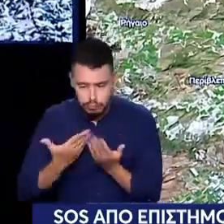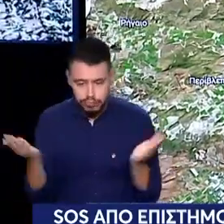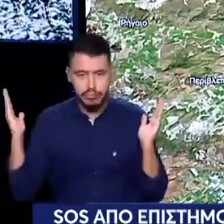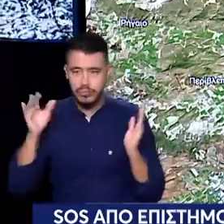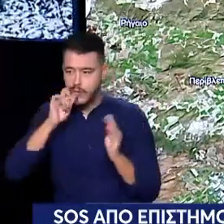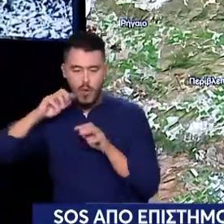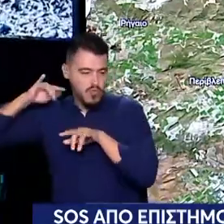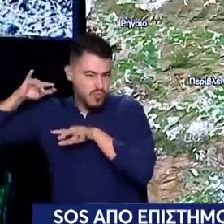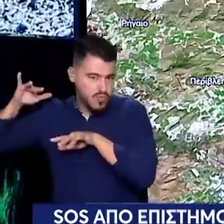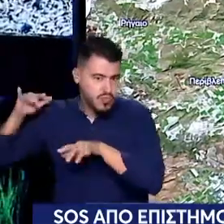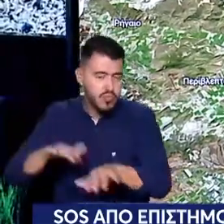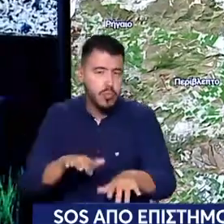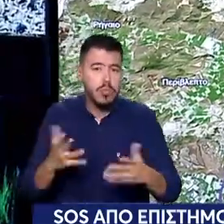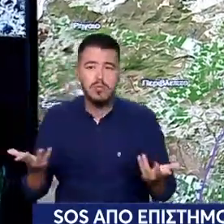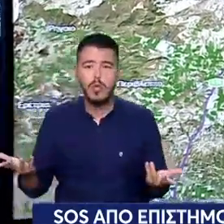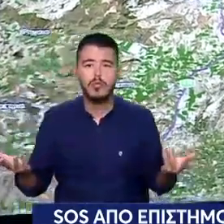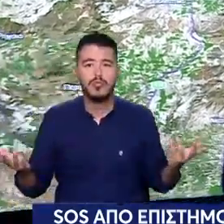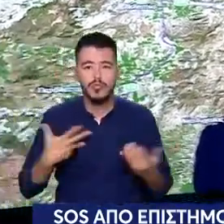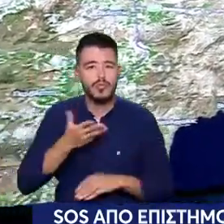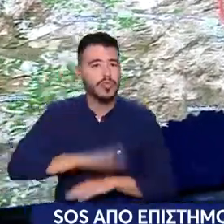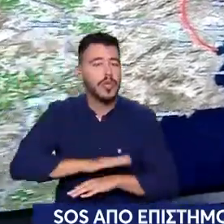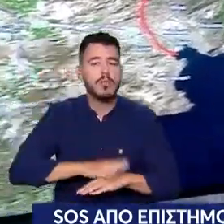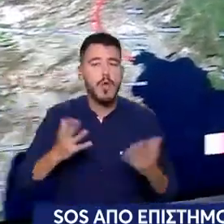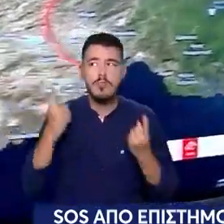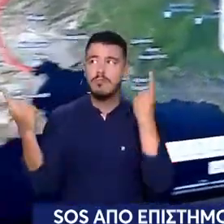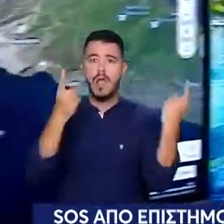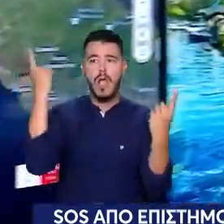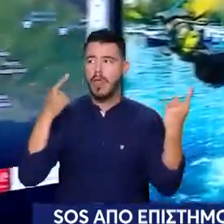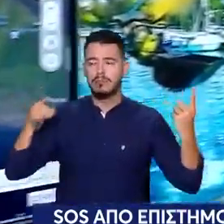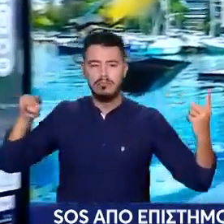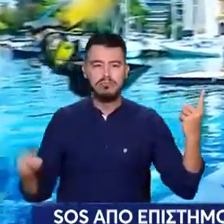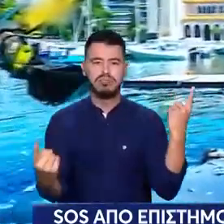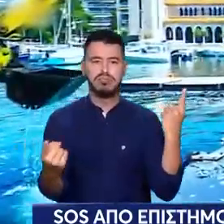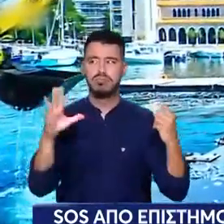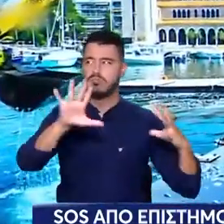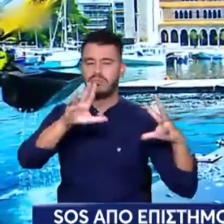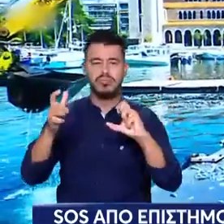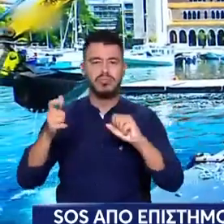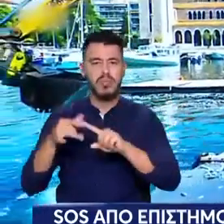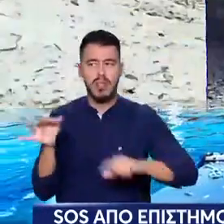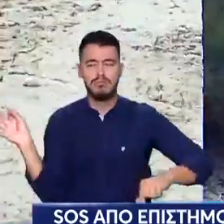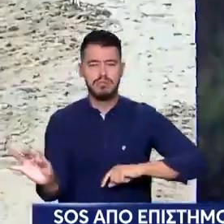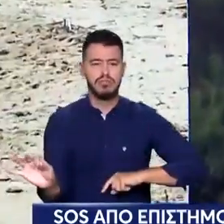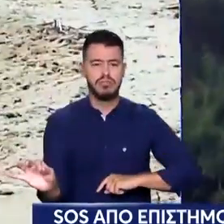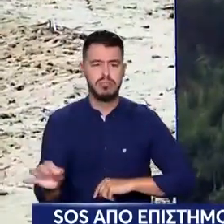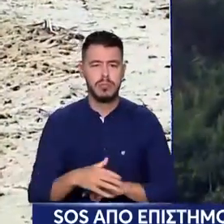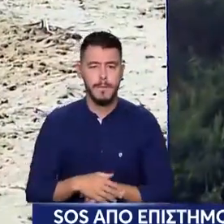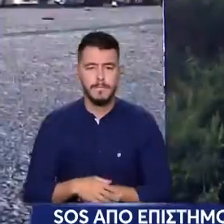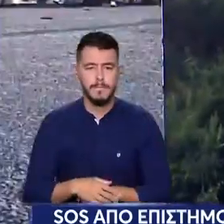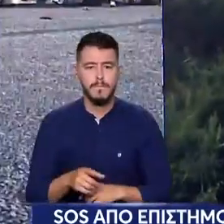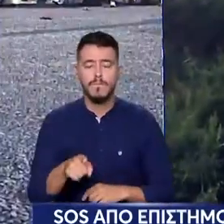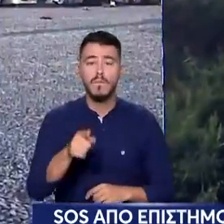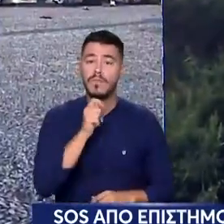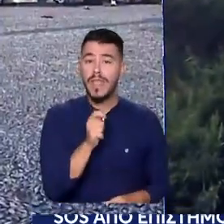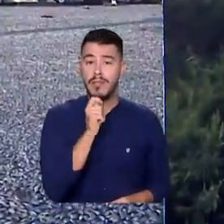καταστροφή αυτό το οποίο έχει συμβεί. Πάμε λοιπόν τώρα στην Ελένη Αντωνίου. Πρέπει να είναι η πέμπτη μέρα που συμβαίνει